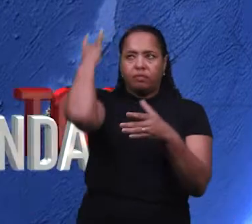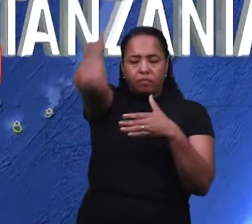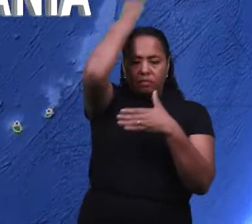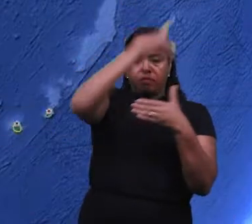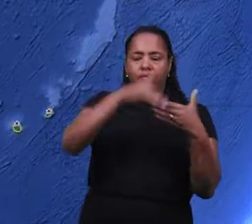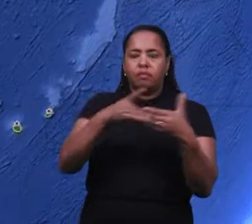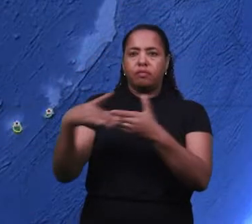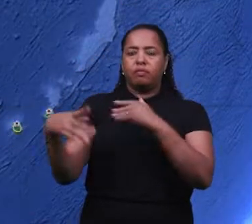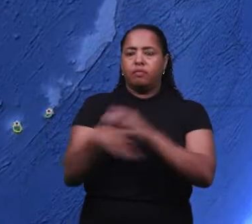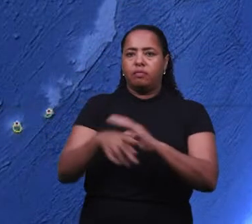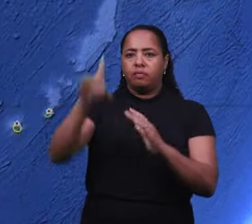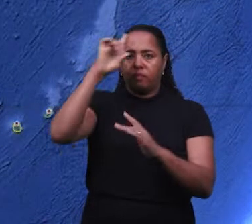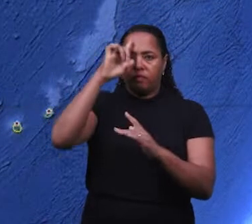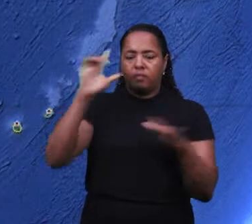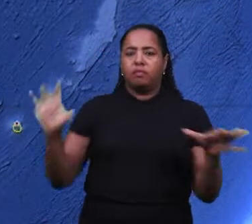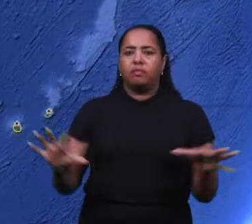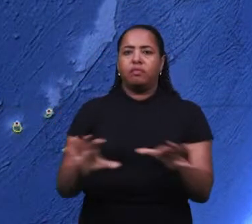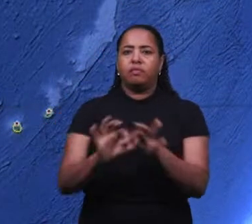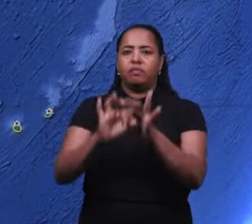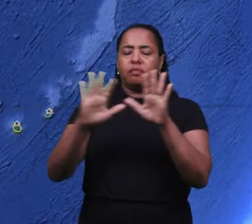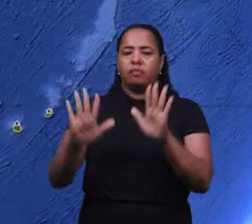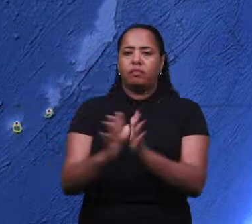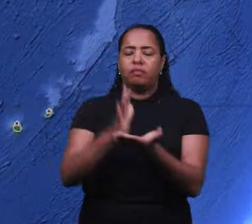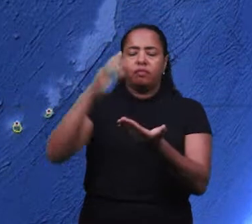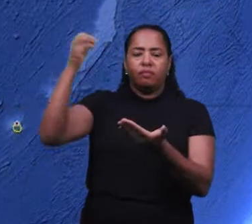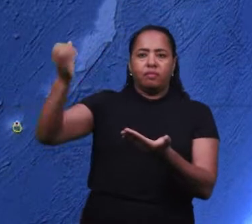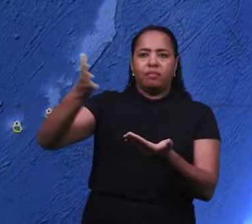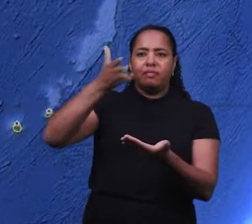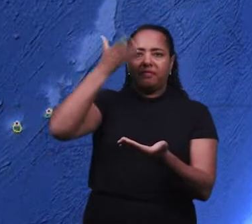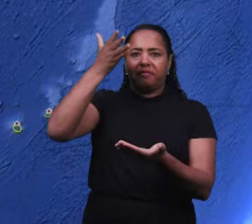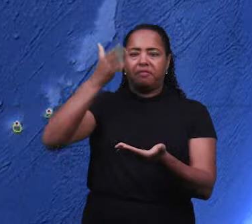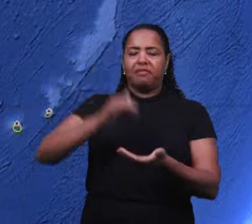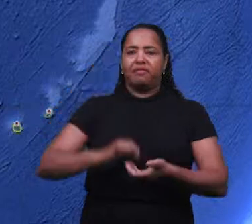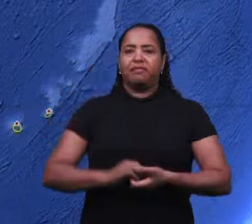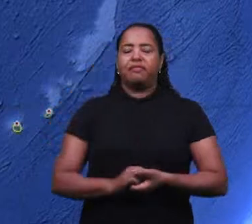du Saint-Esprit de Dieu et unies par la parole vivante.